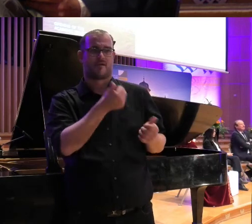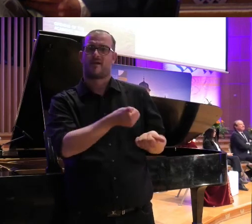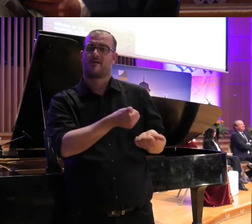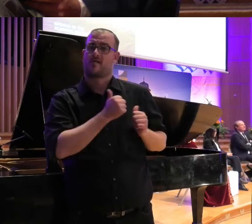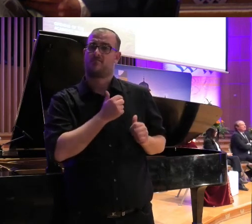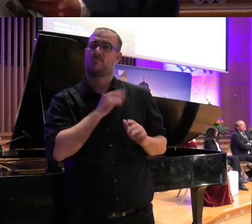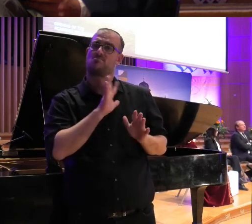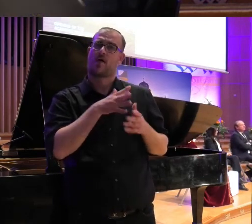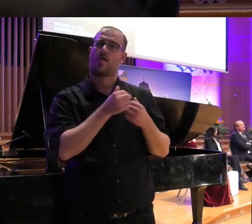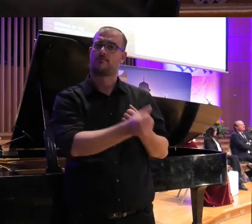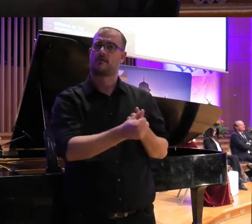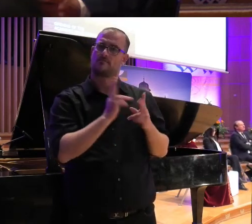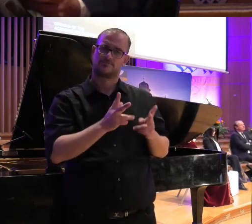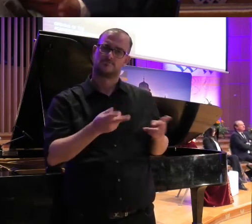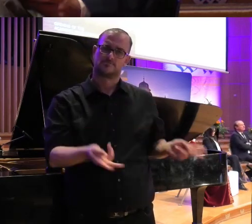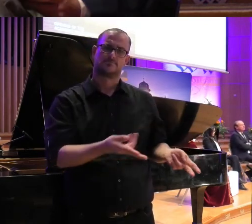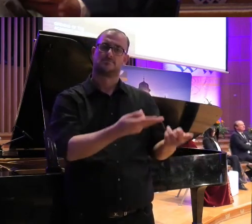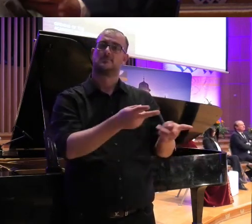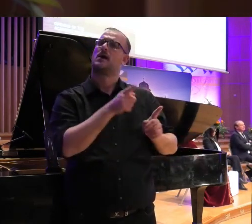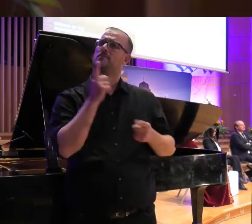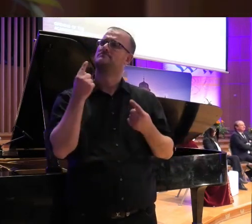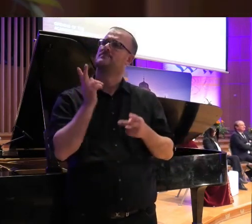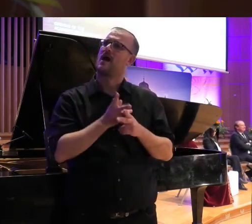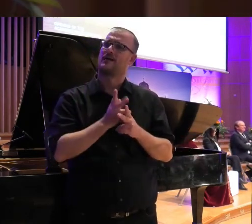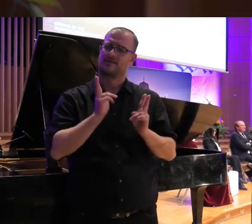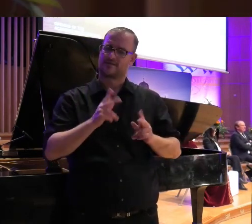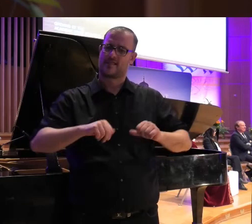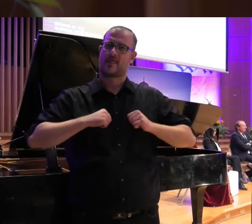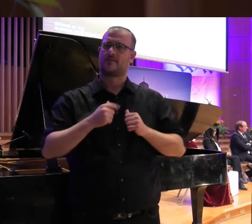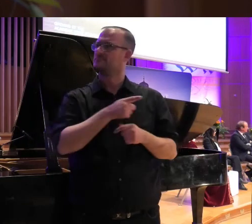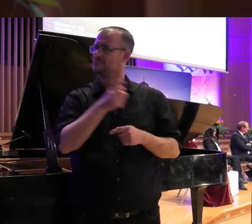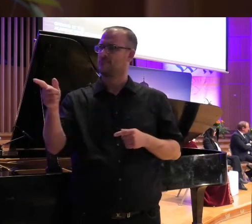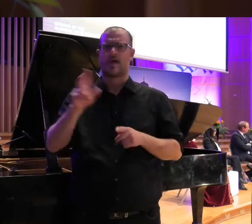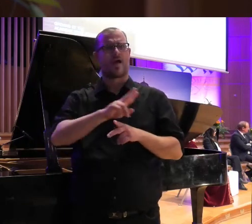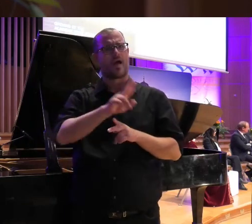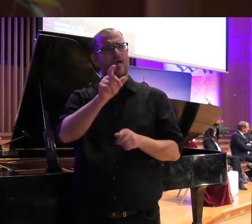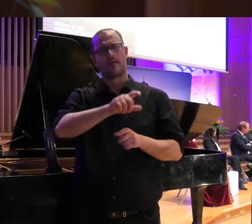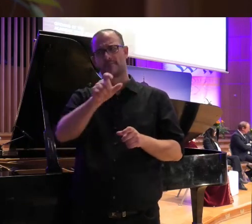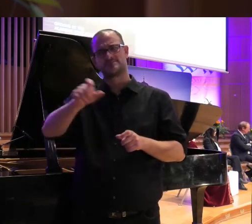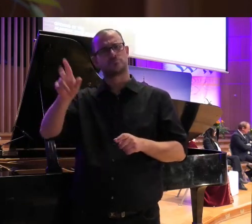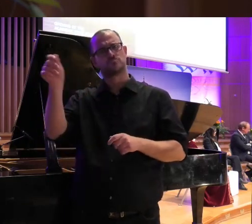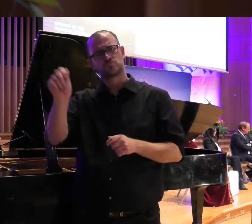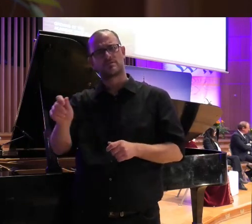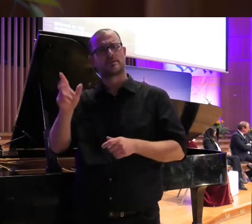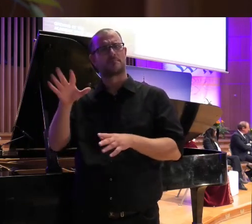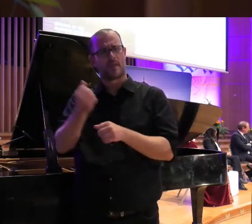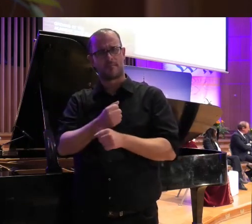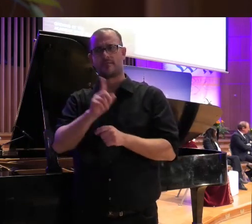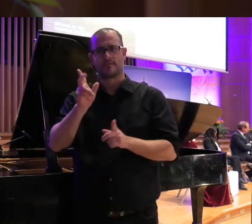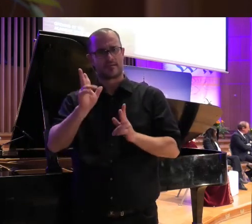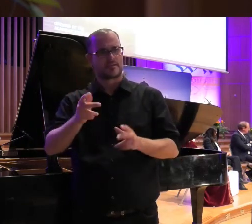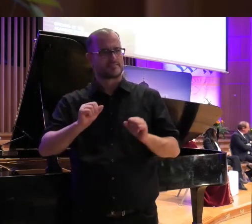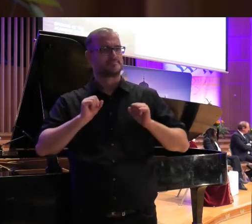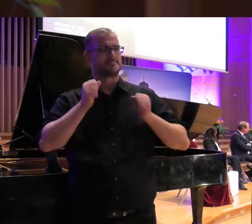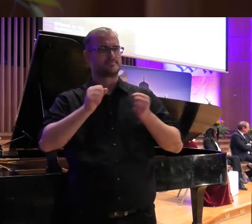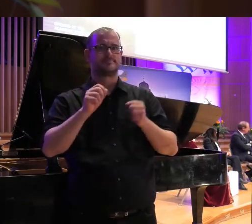Nachhaltigkeit voranzutreiben. Aber sie lebt eigentlich erst durch das Engagement der ganzen Beteiligten, der Studierenden und der Beschäftigten. Und